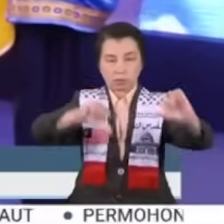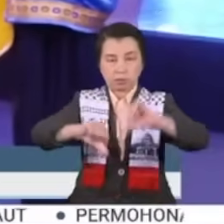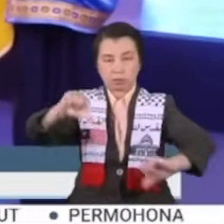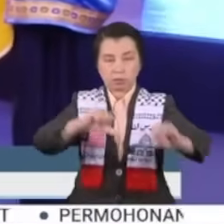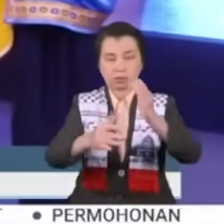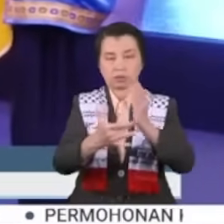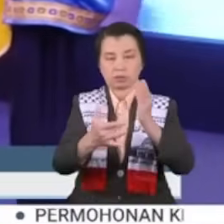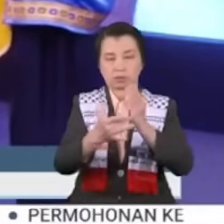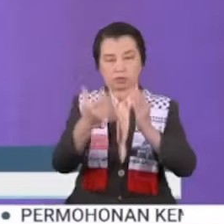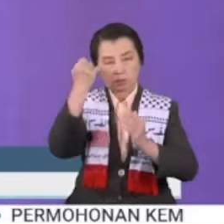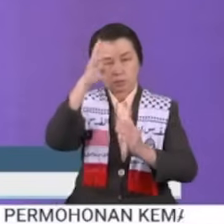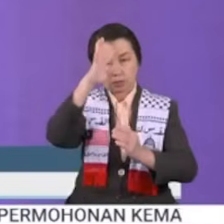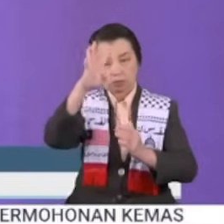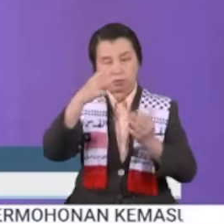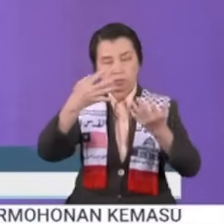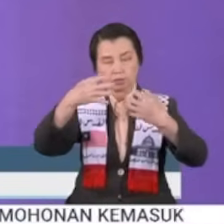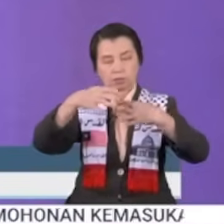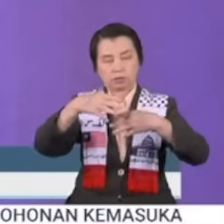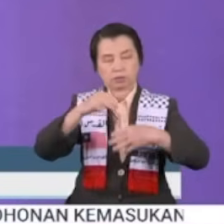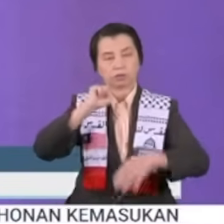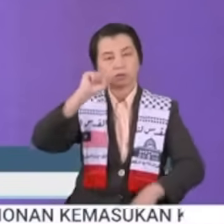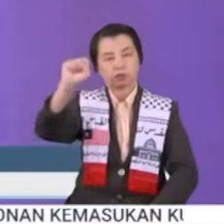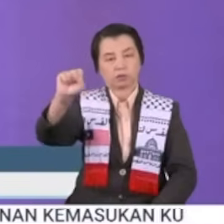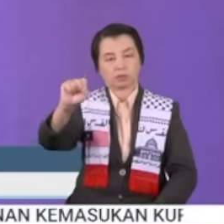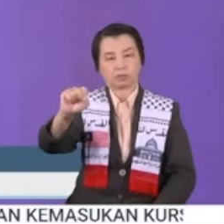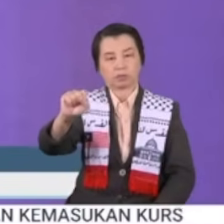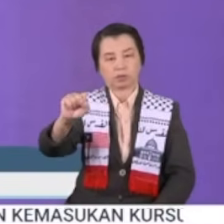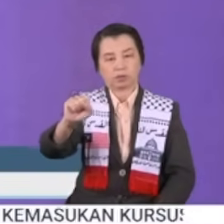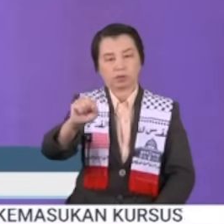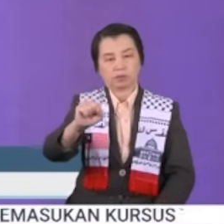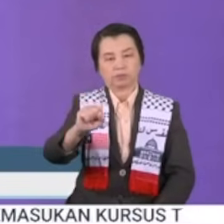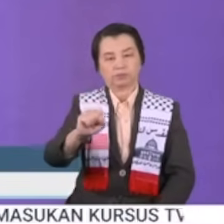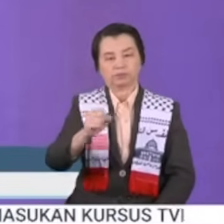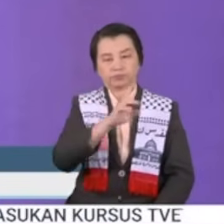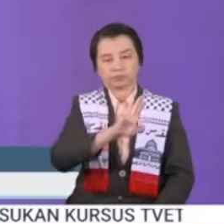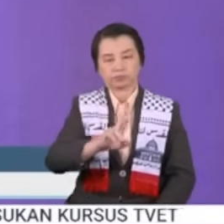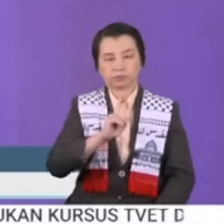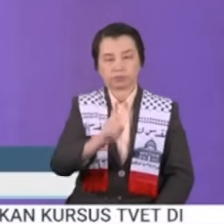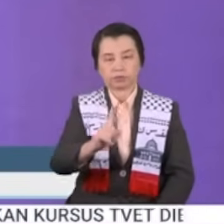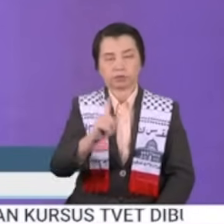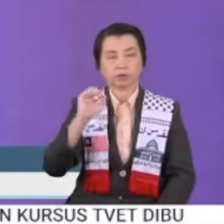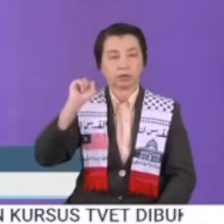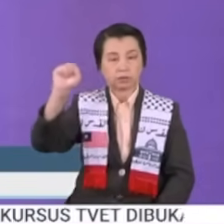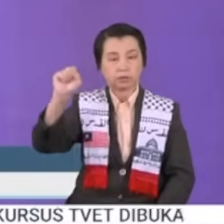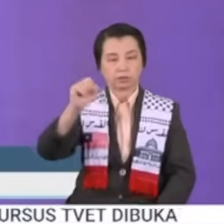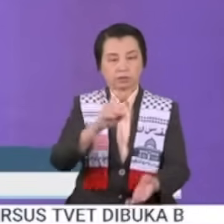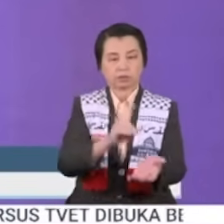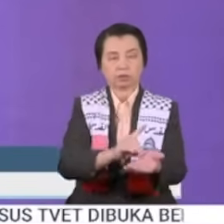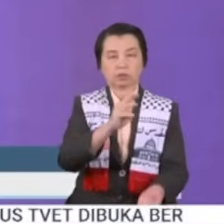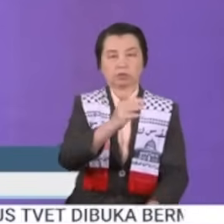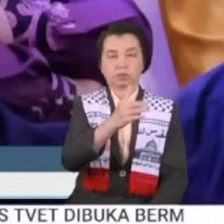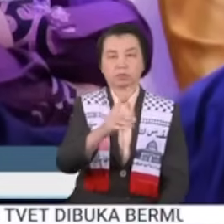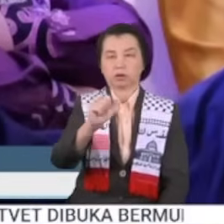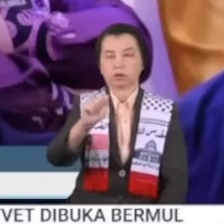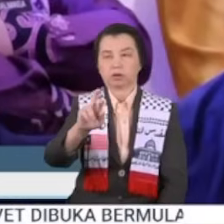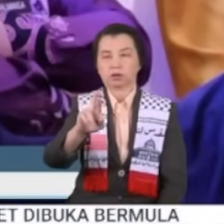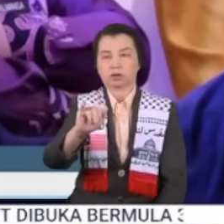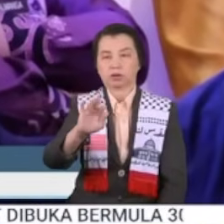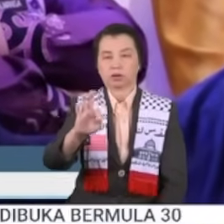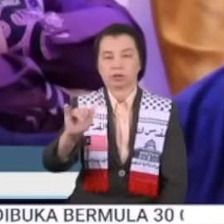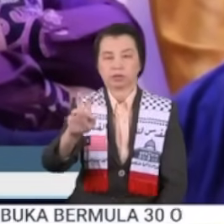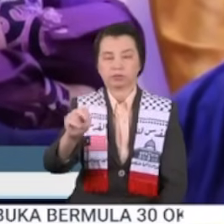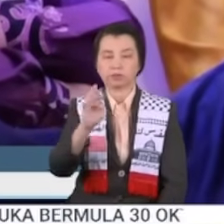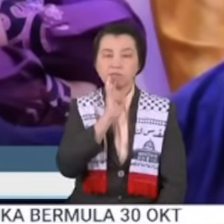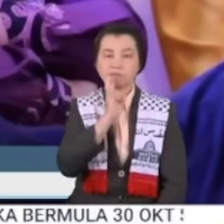teknologi dan inovasi Sabah merangkap es pendidikan dan hal ehwal agama Islam Sabah Datuk Dr Mohamad Arifin Mohamad Arif